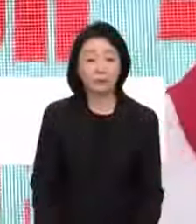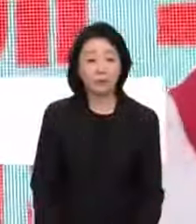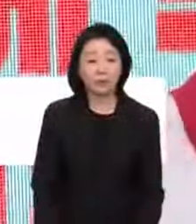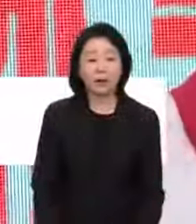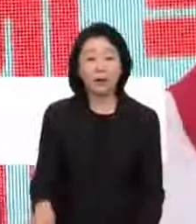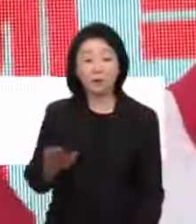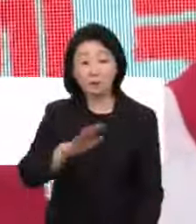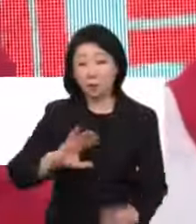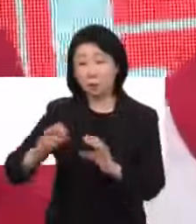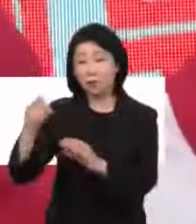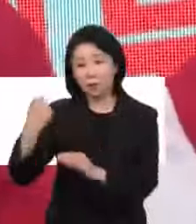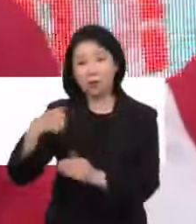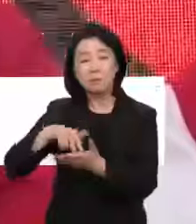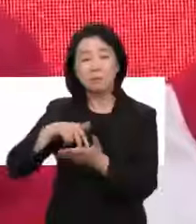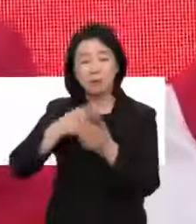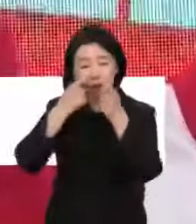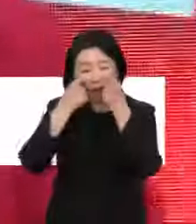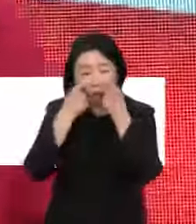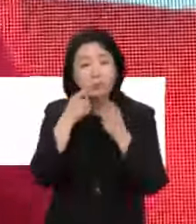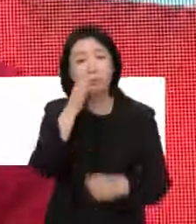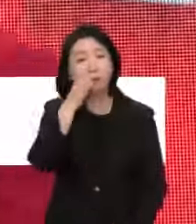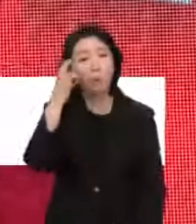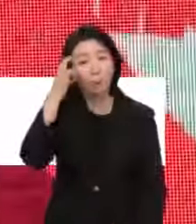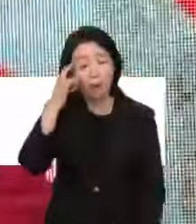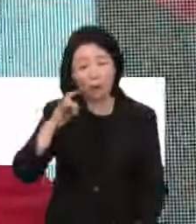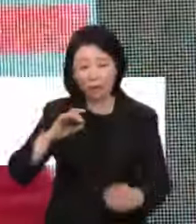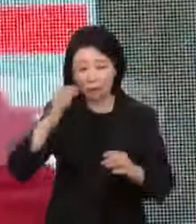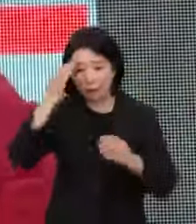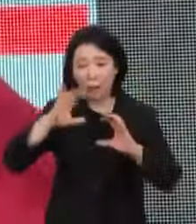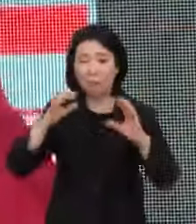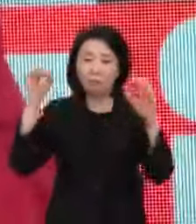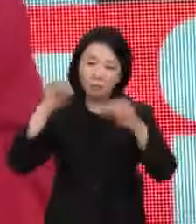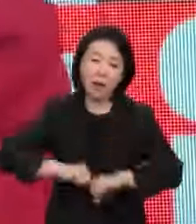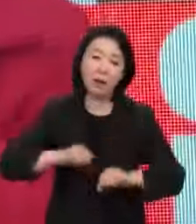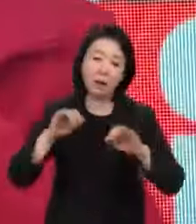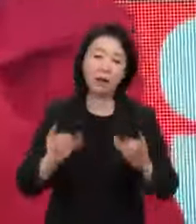납니다. 대한민국이 정말 이렇게 무너질까 봐.